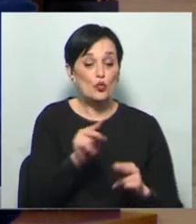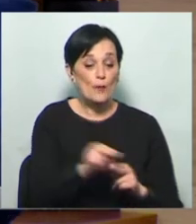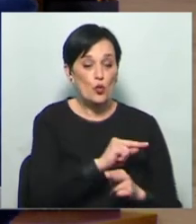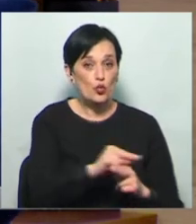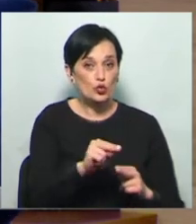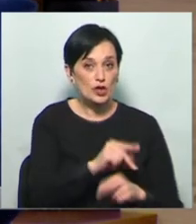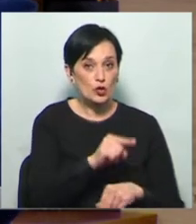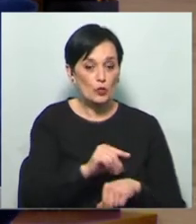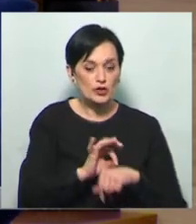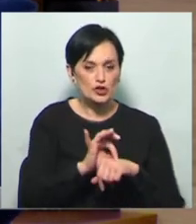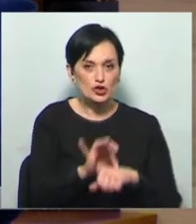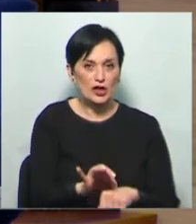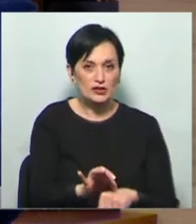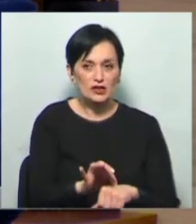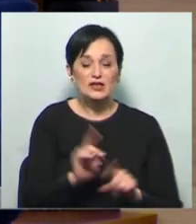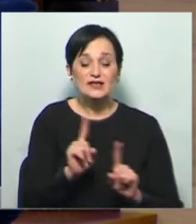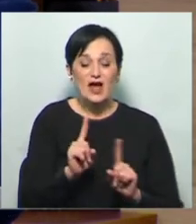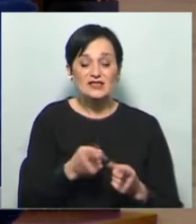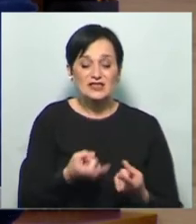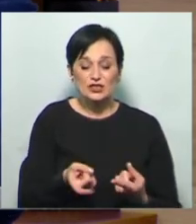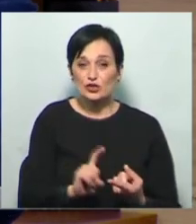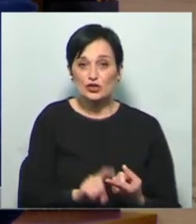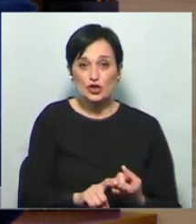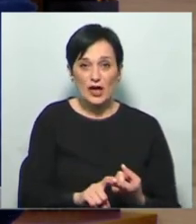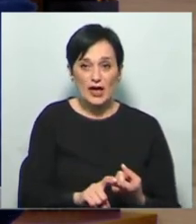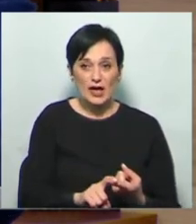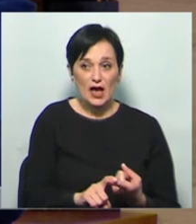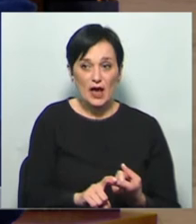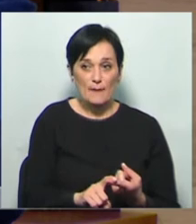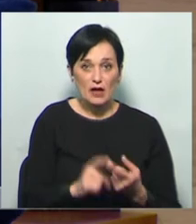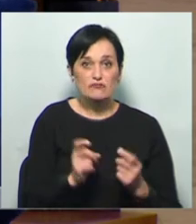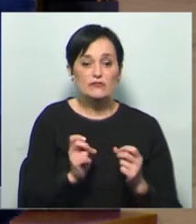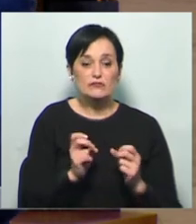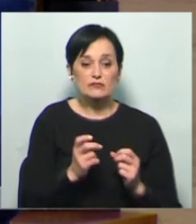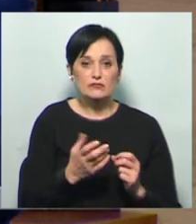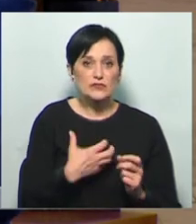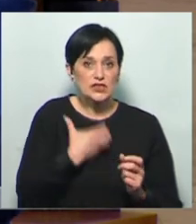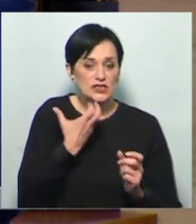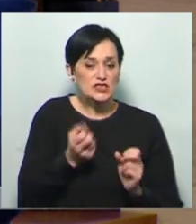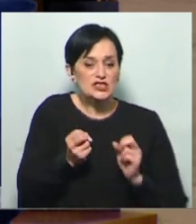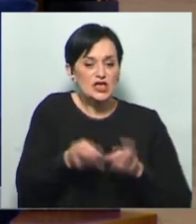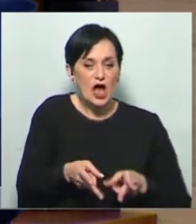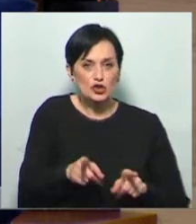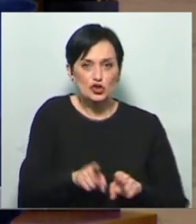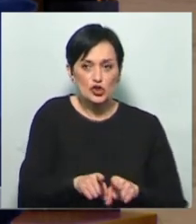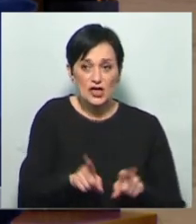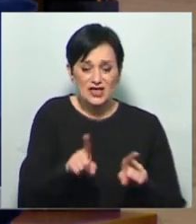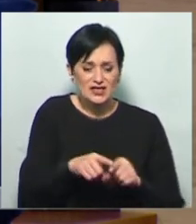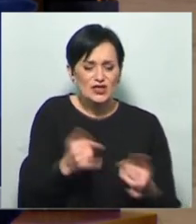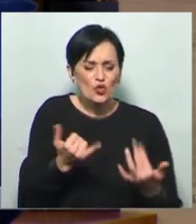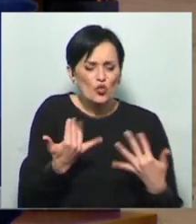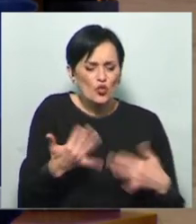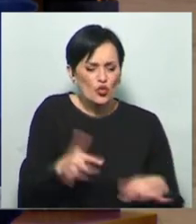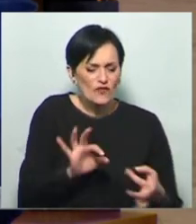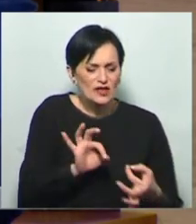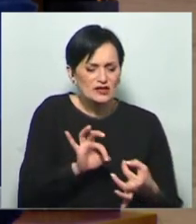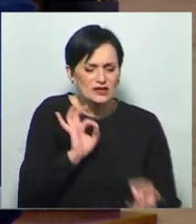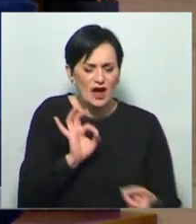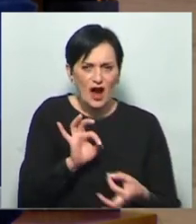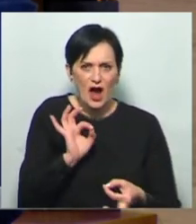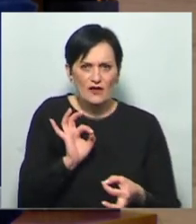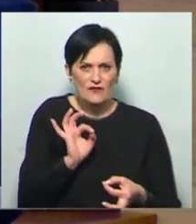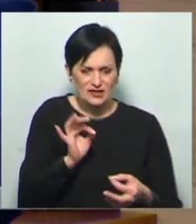კურნალობა. და რაც შეეხება იმას, რომ საშიშია, ეხლა იმდენად დახვეწილია უკვე